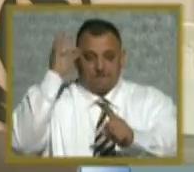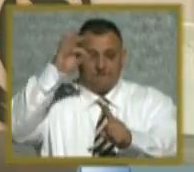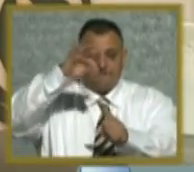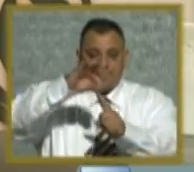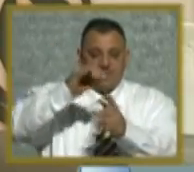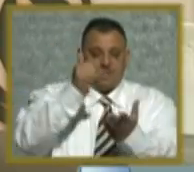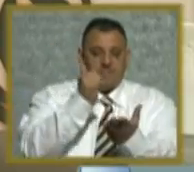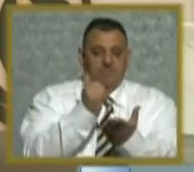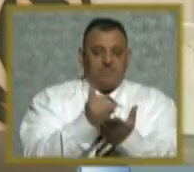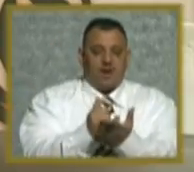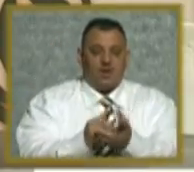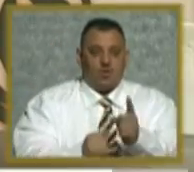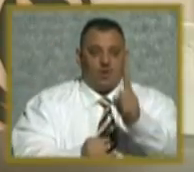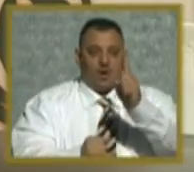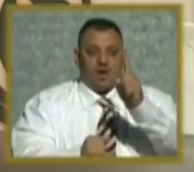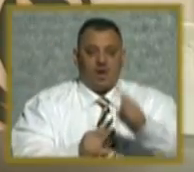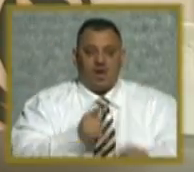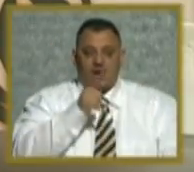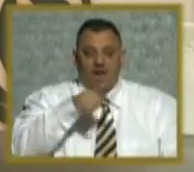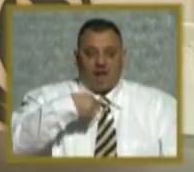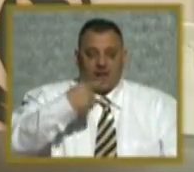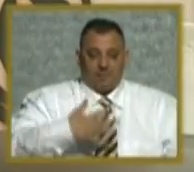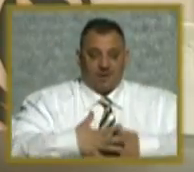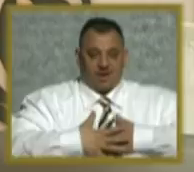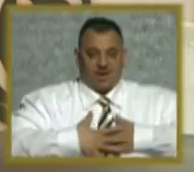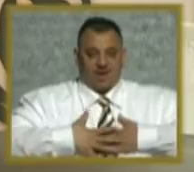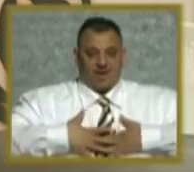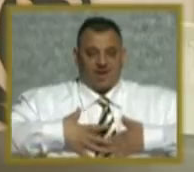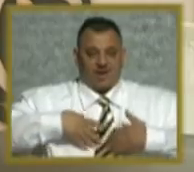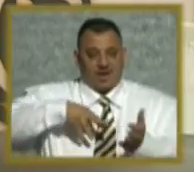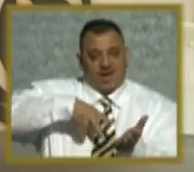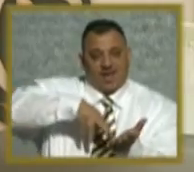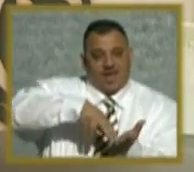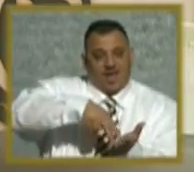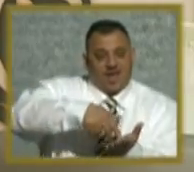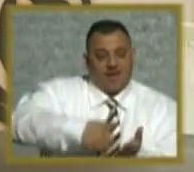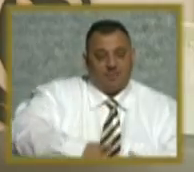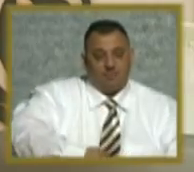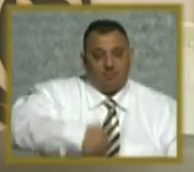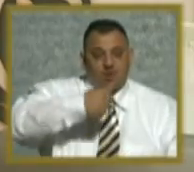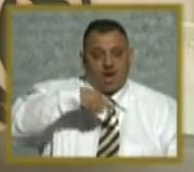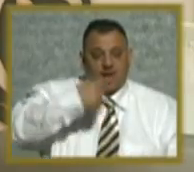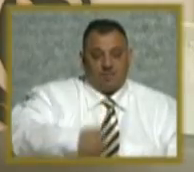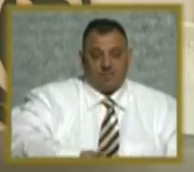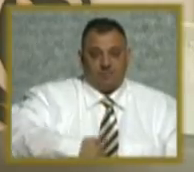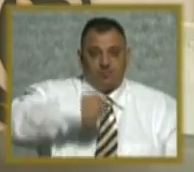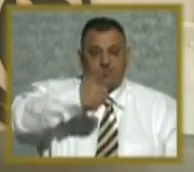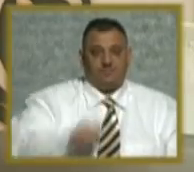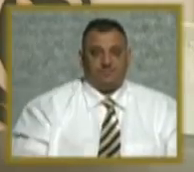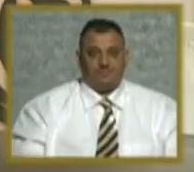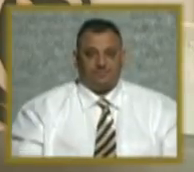ما علمتنا، إنك أنت العليم الحكيم. اللهم اشرح لي صدري ويسر لي أمري، واحلل عقدة من لساني يفقه